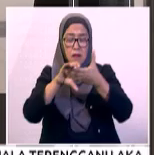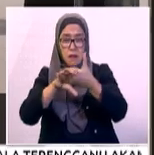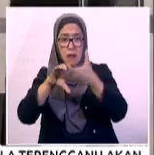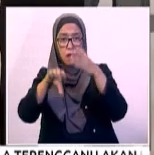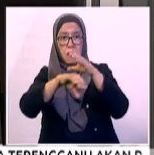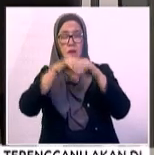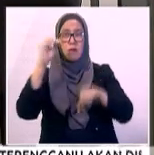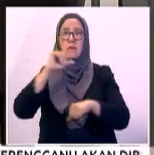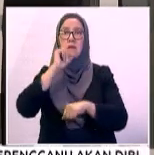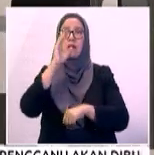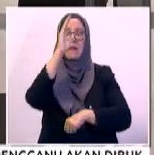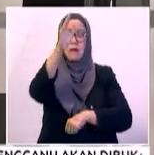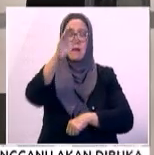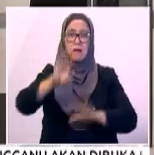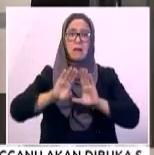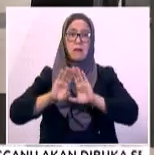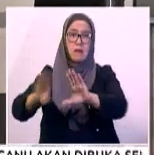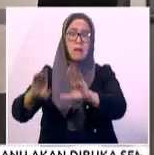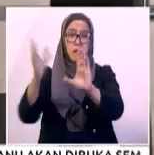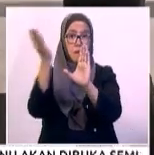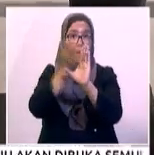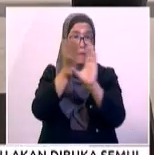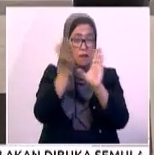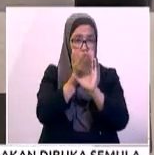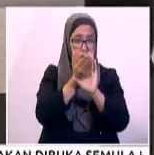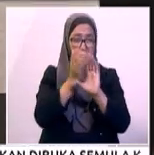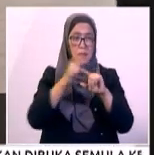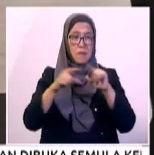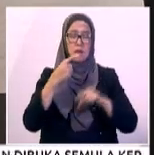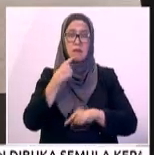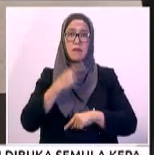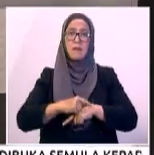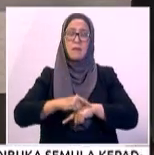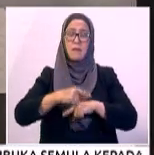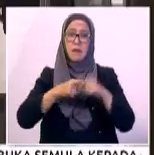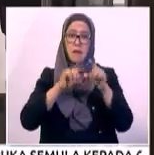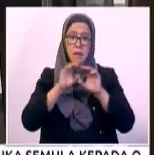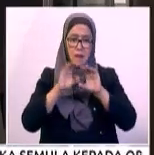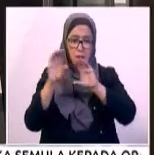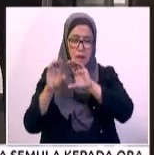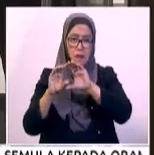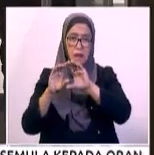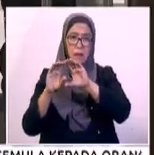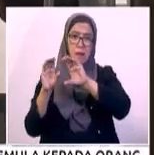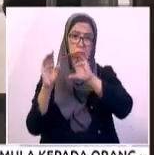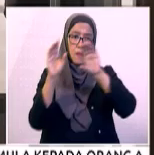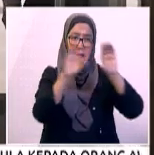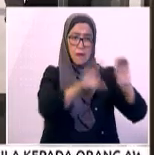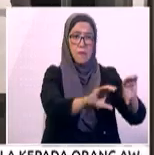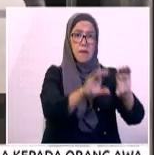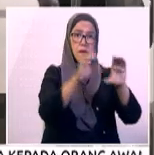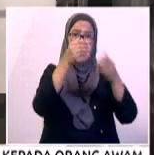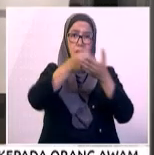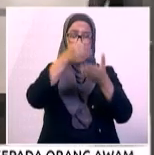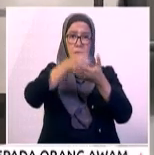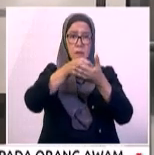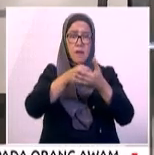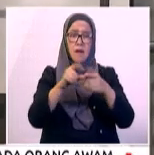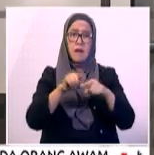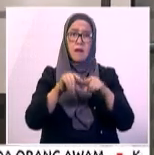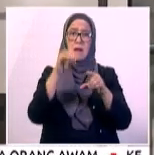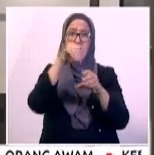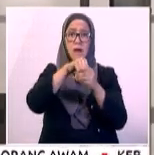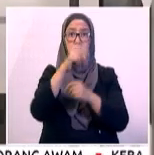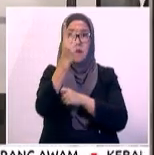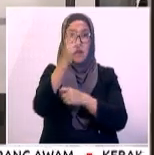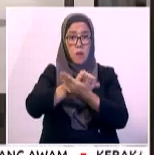bank. Menurut Yuana lagi, deposit tunai dikaunter dilakukan melalui 19 transaksi ke dalam dua akaun Datuk Seri Najib